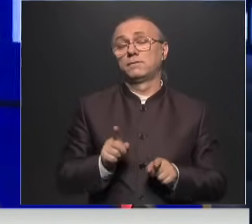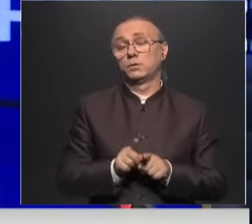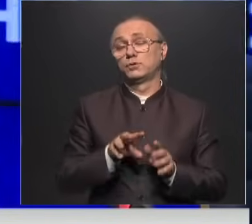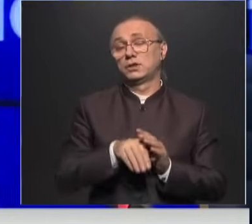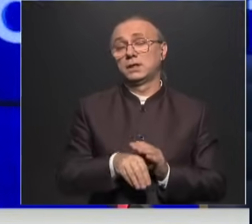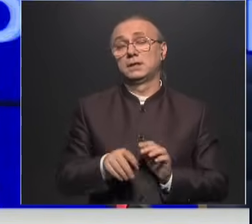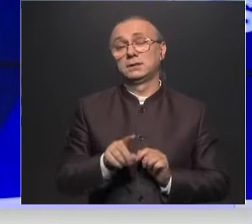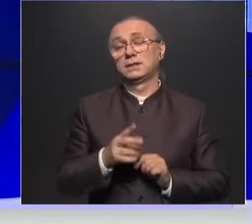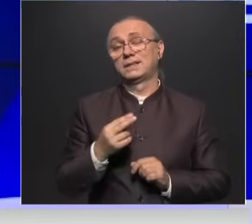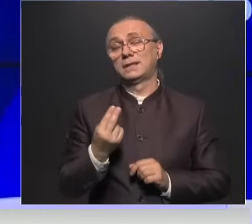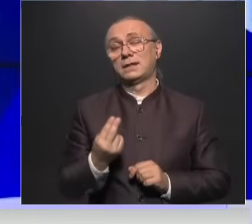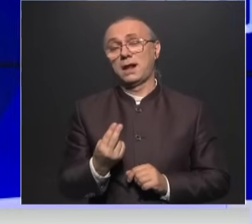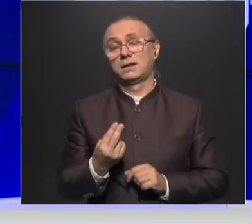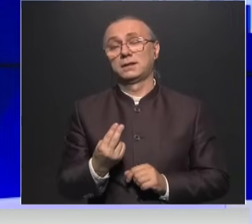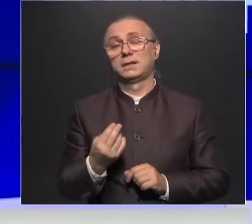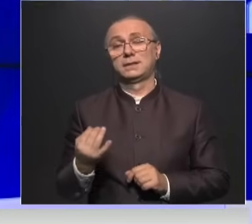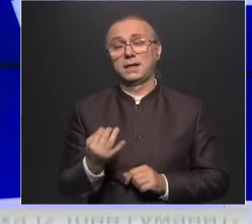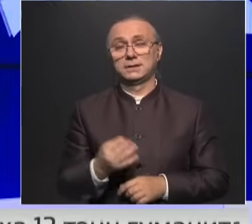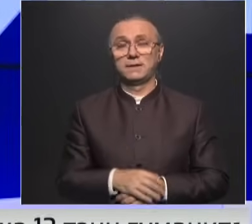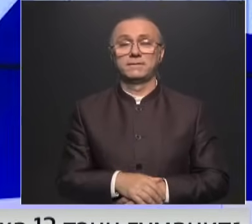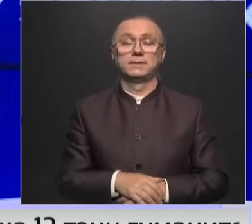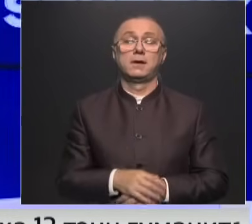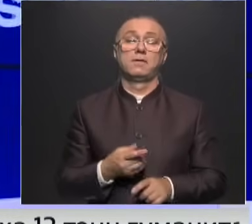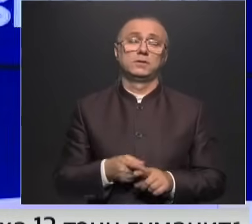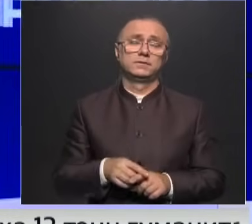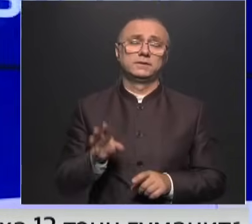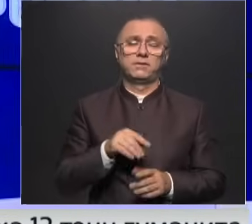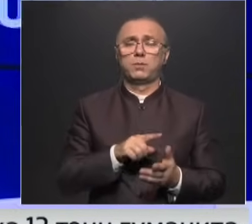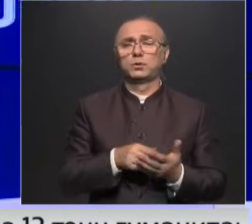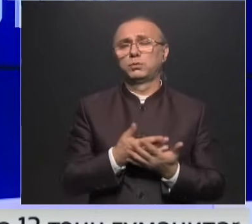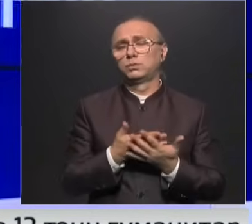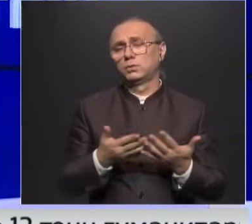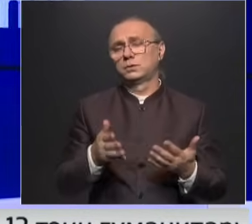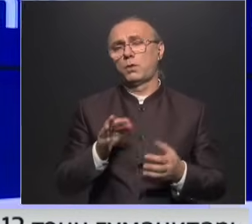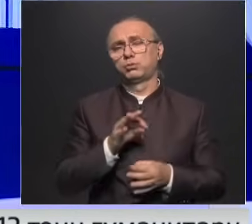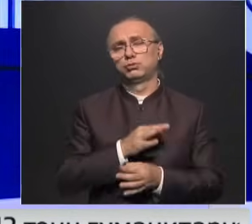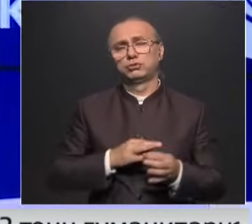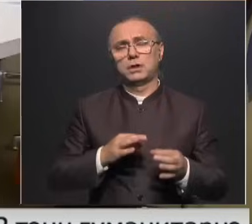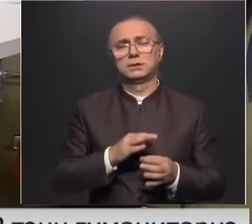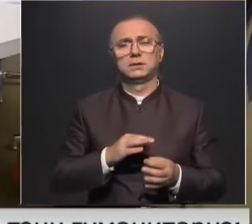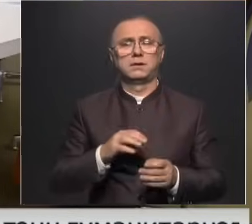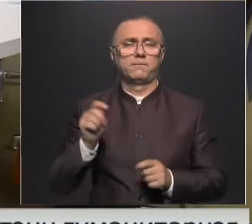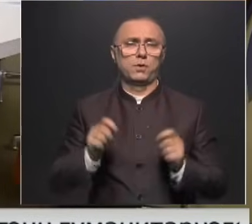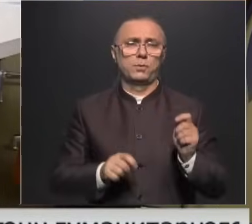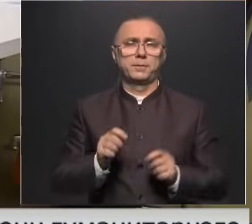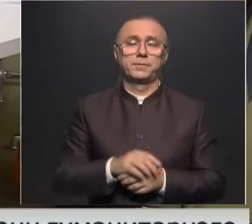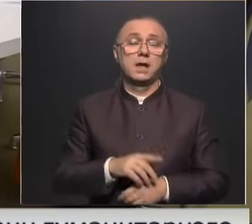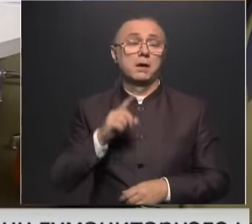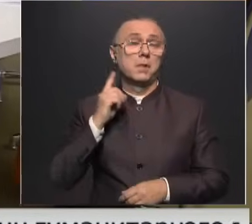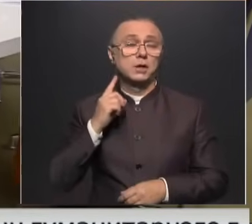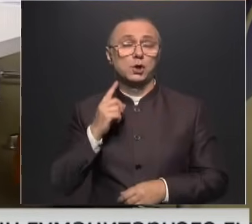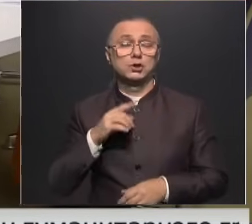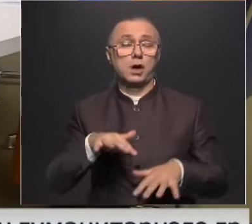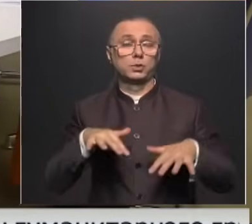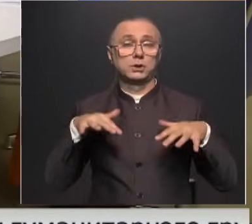разных стран мира будут обсуждать на предстоящем форуме. Участники пресс-конференции отметили, именно молодежная аудитория наиболее